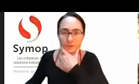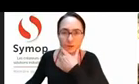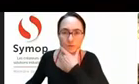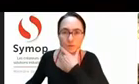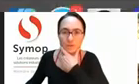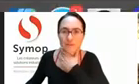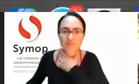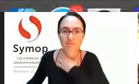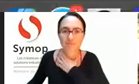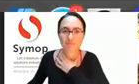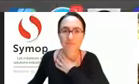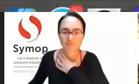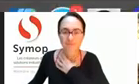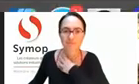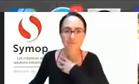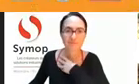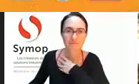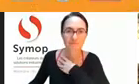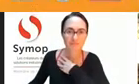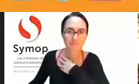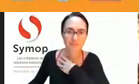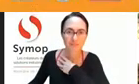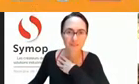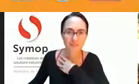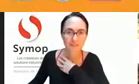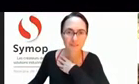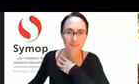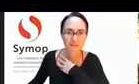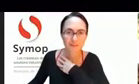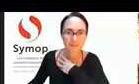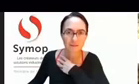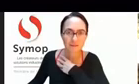Oui. Alors moi, je le vois bien. Ouais, c'est bon. Ok. Bah, écoutez,